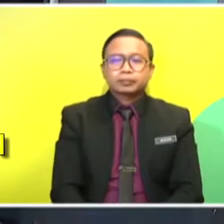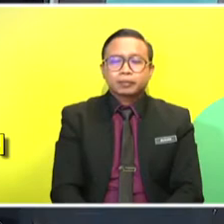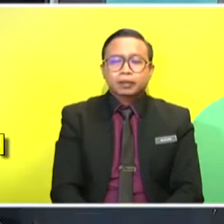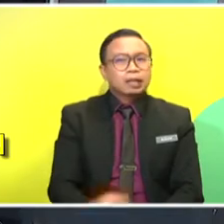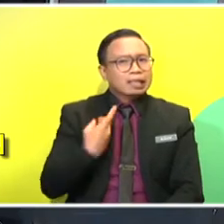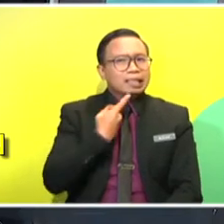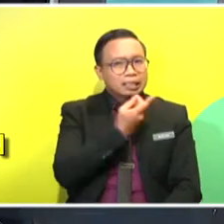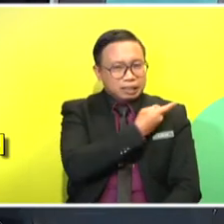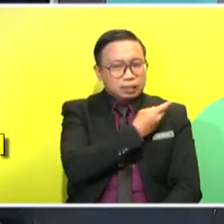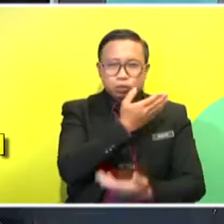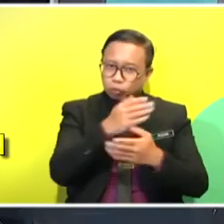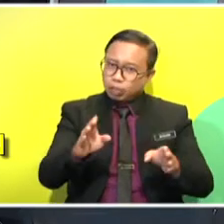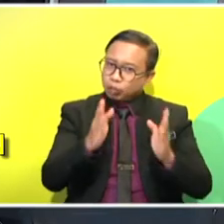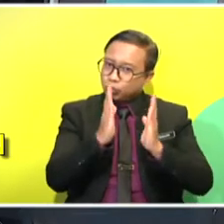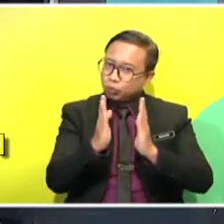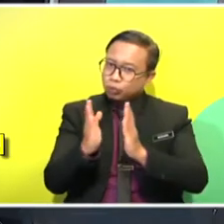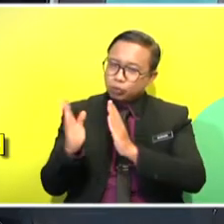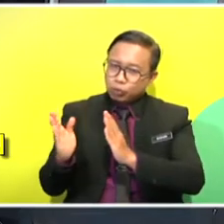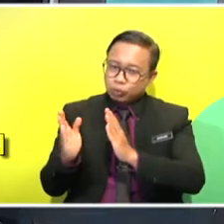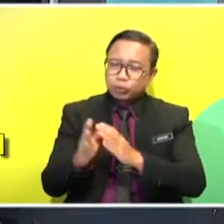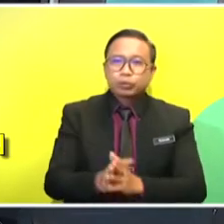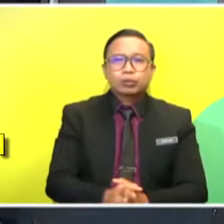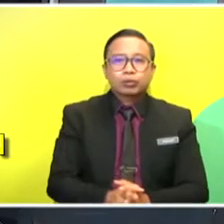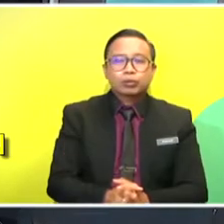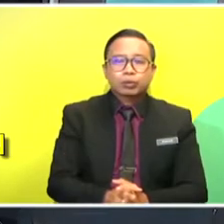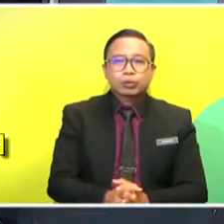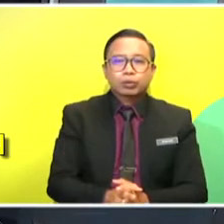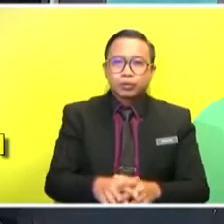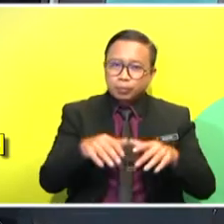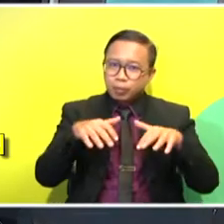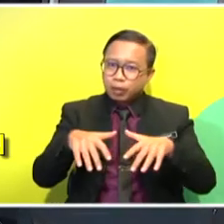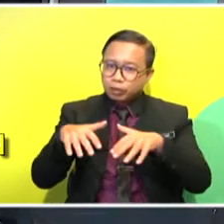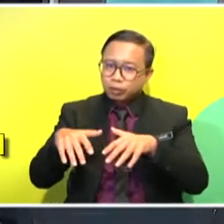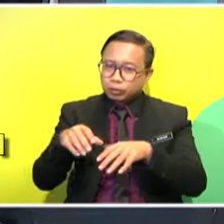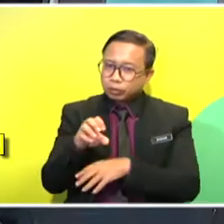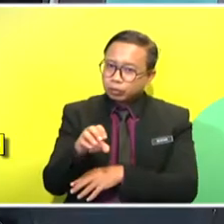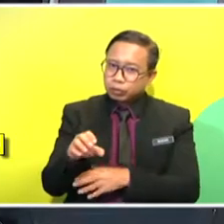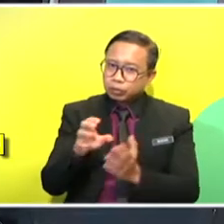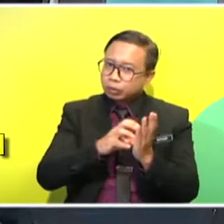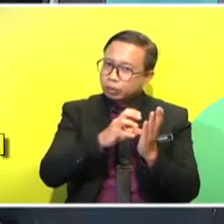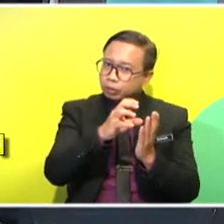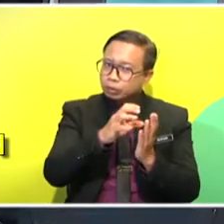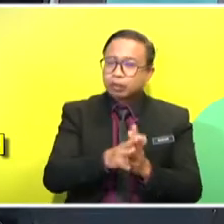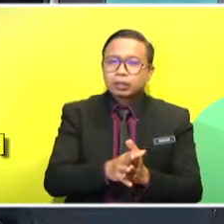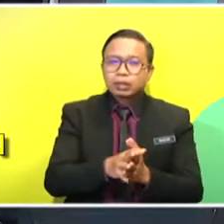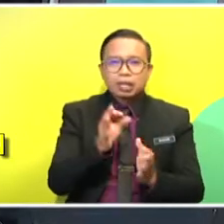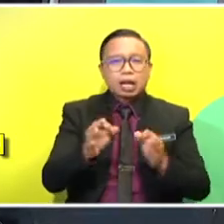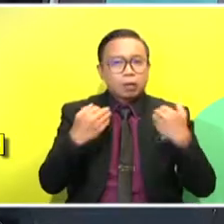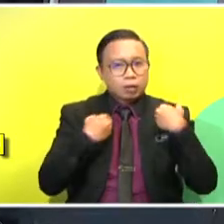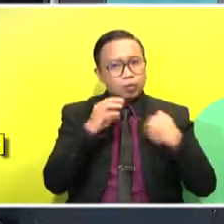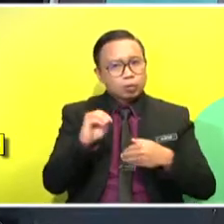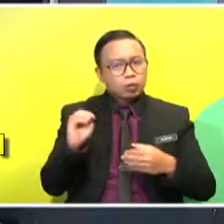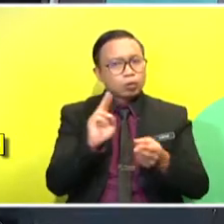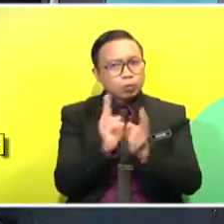susun di sini monitor, di sini keyboard dan di sini mouse. Tapi bila ada murid asing alihkan tu,